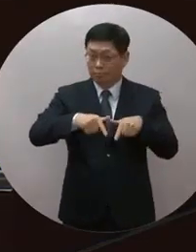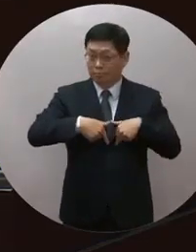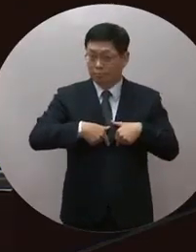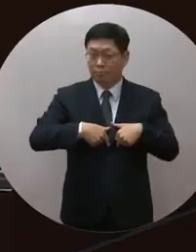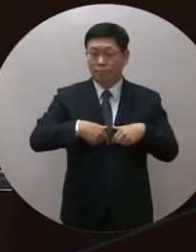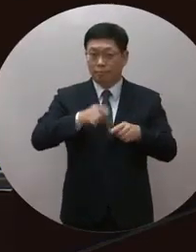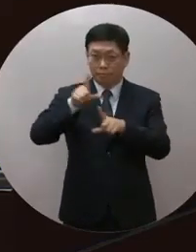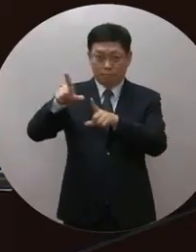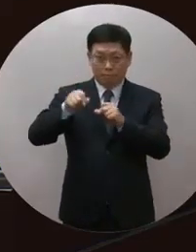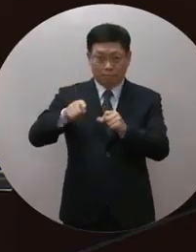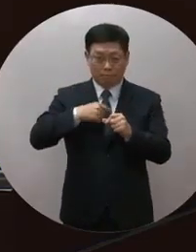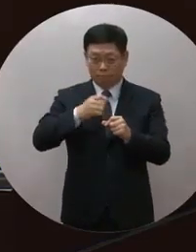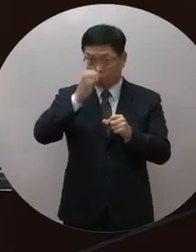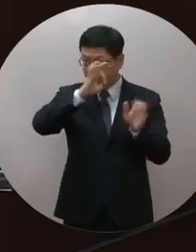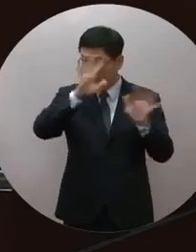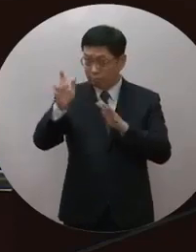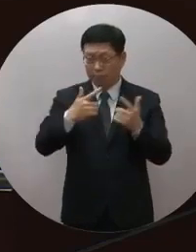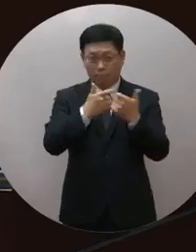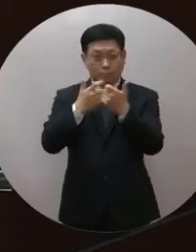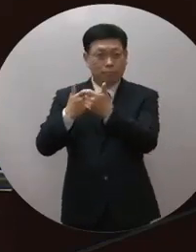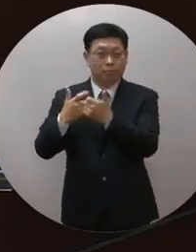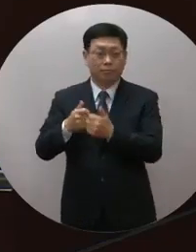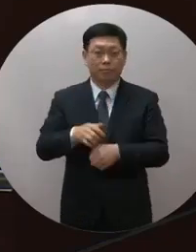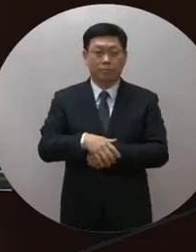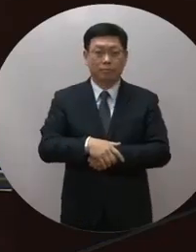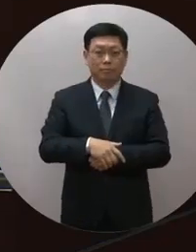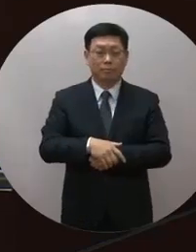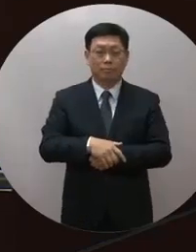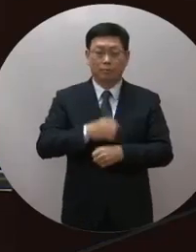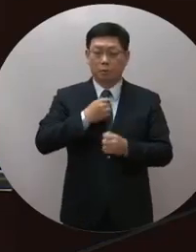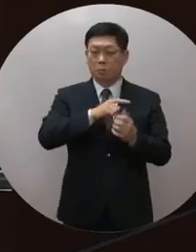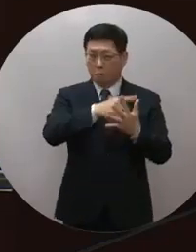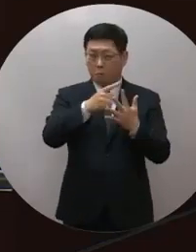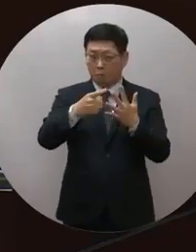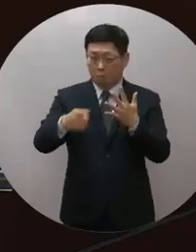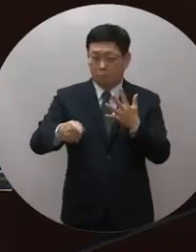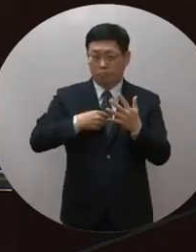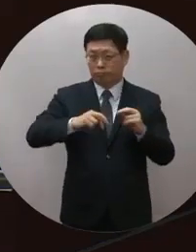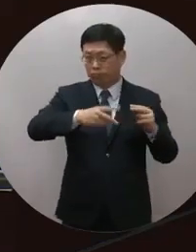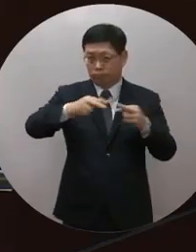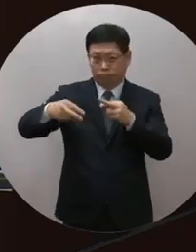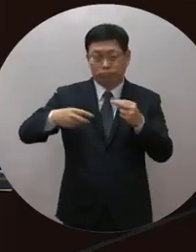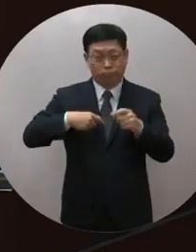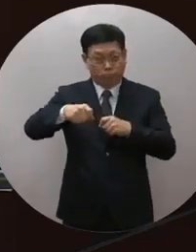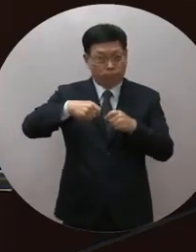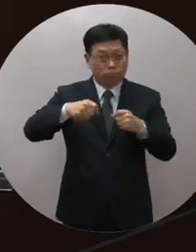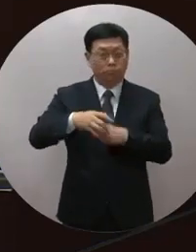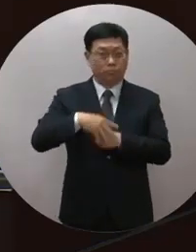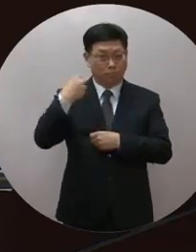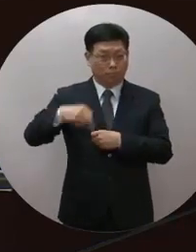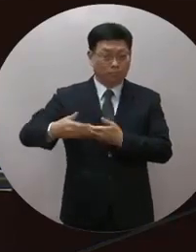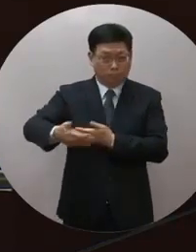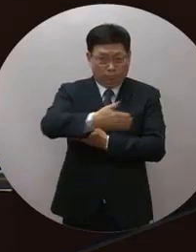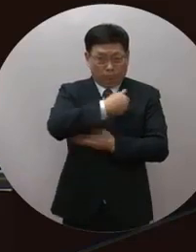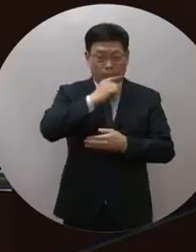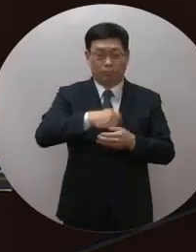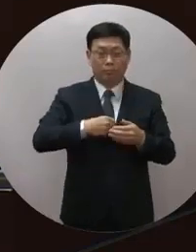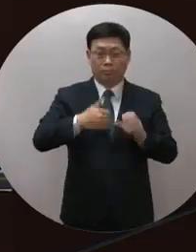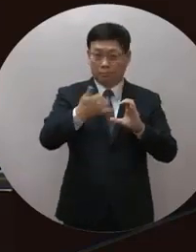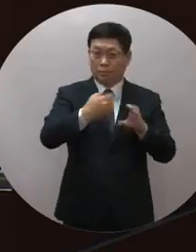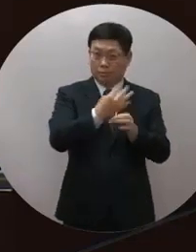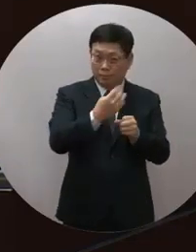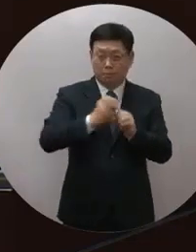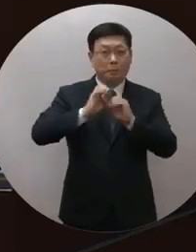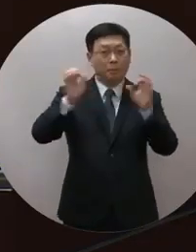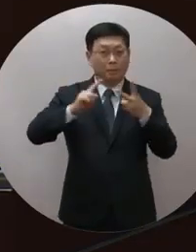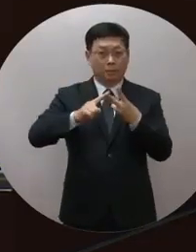心依疫情发展逐步调整各项措施，同时征用频道宣导，也